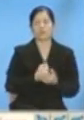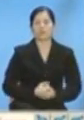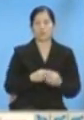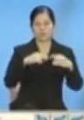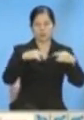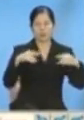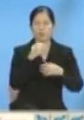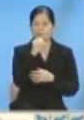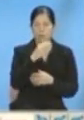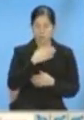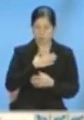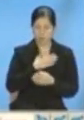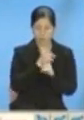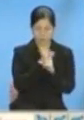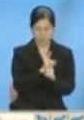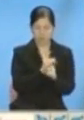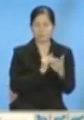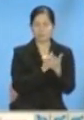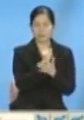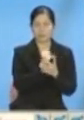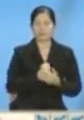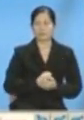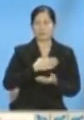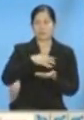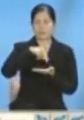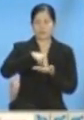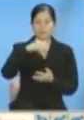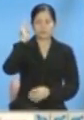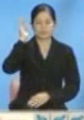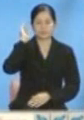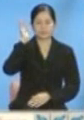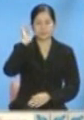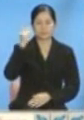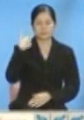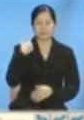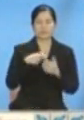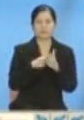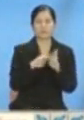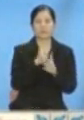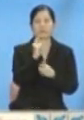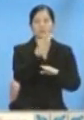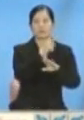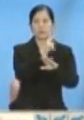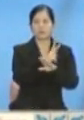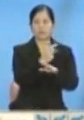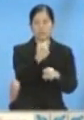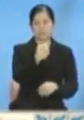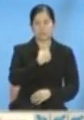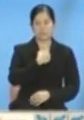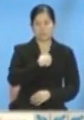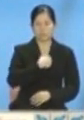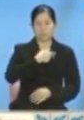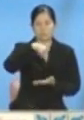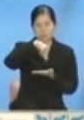ยู่ในประเด็นและผมเป็นคนเดียวที่ลุกขึ้นยืนมาพูดในช่วงหลังเพราะท่านประธานเป็นคนชี้